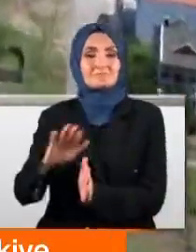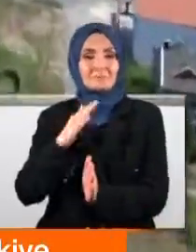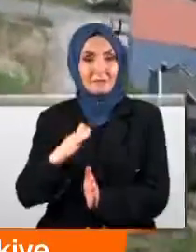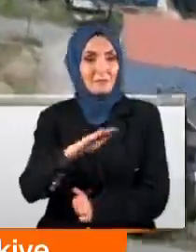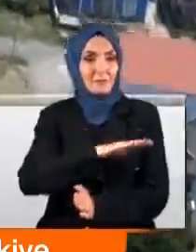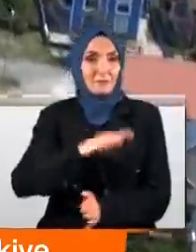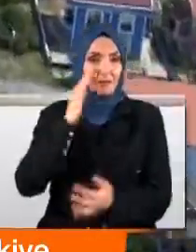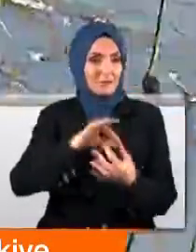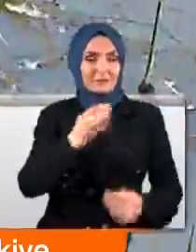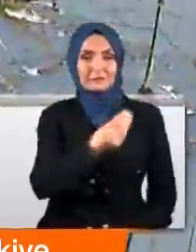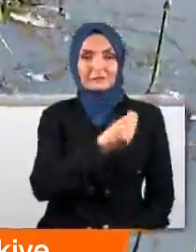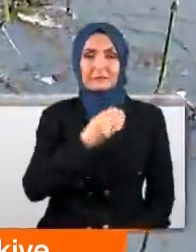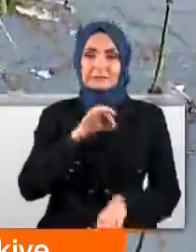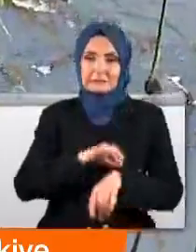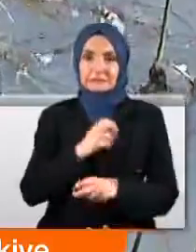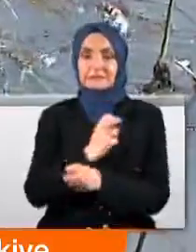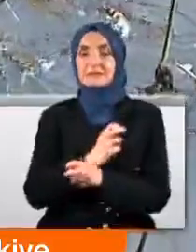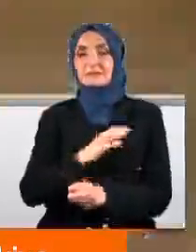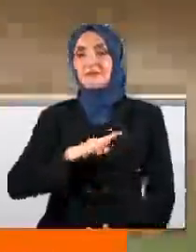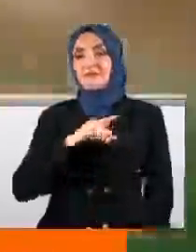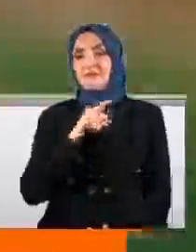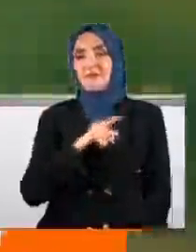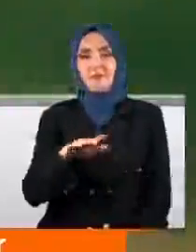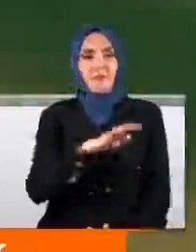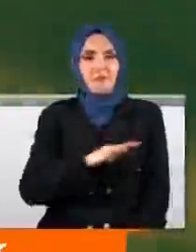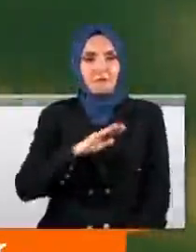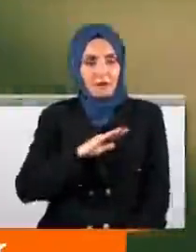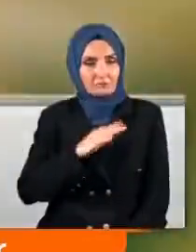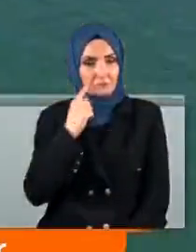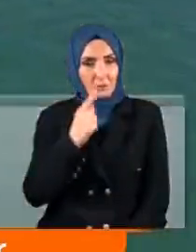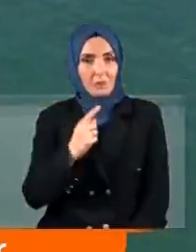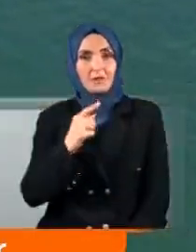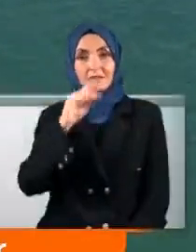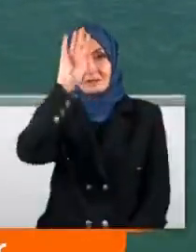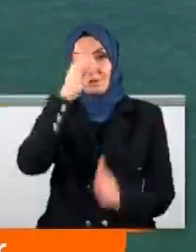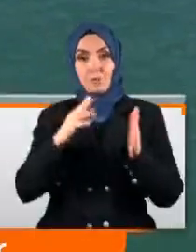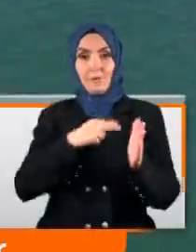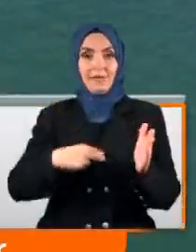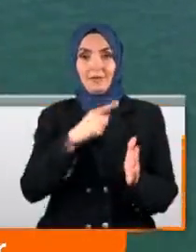Ve tüm bunlara rağmen İstanbul Büyükşehir Belediyesi hala bir önlem almış değil.